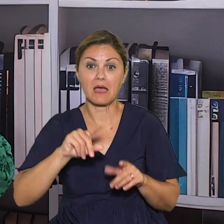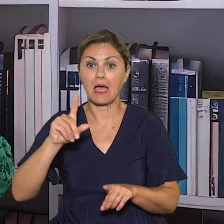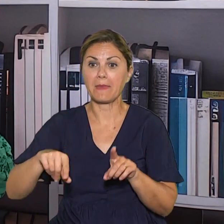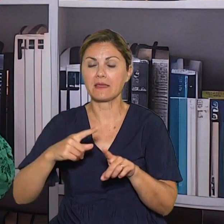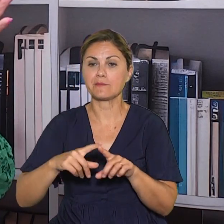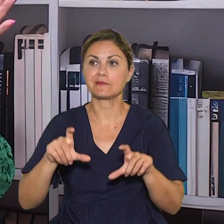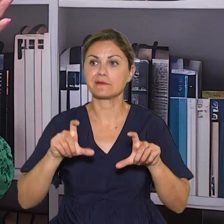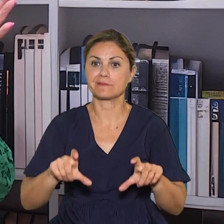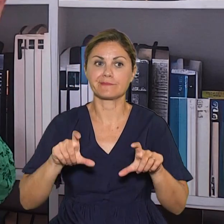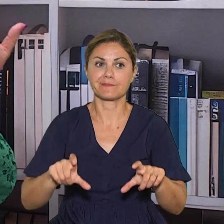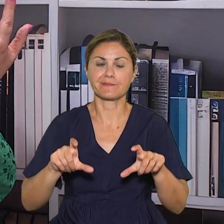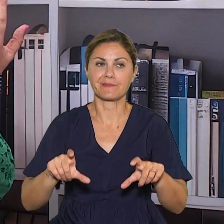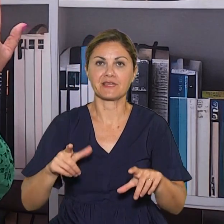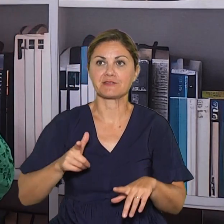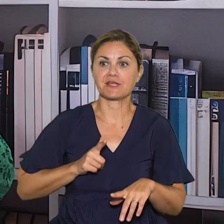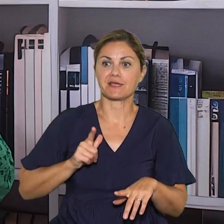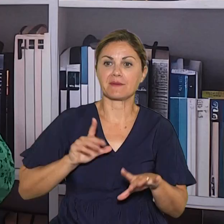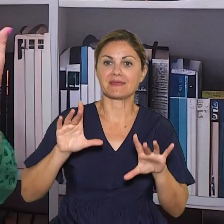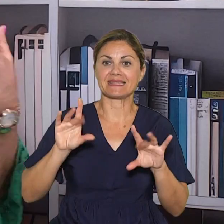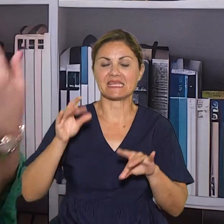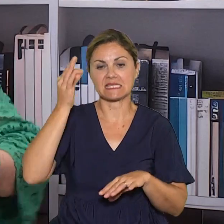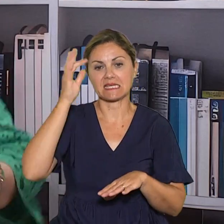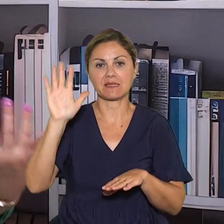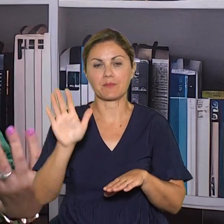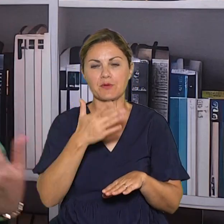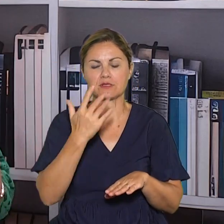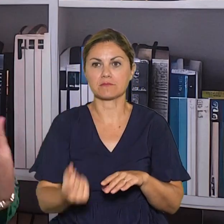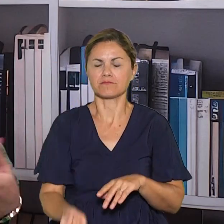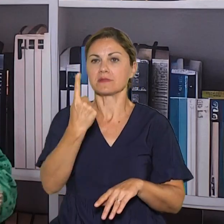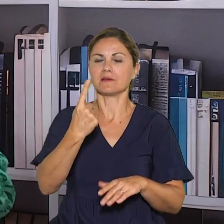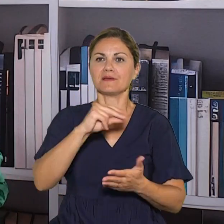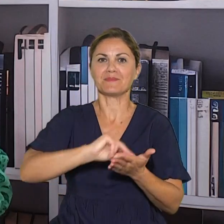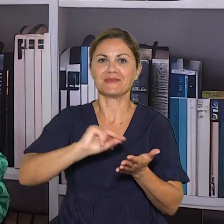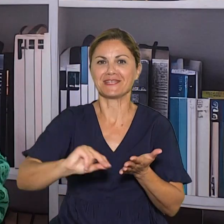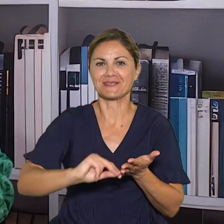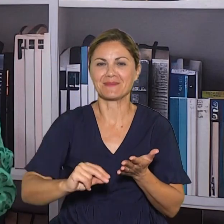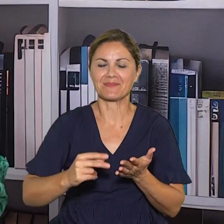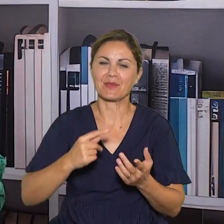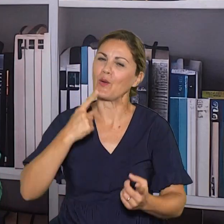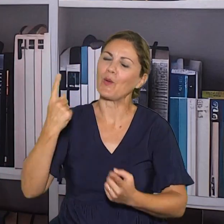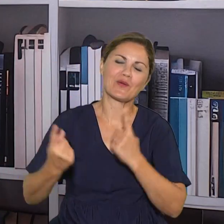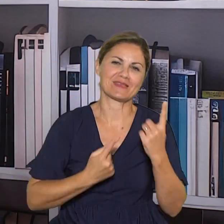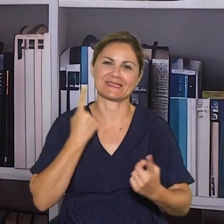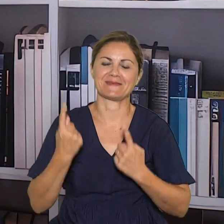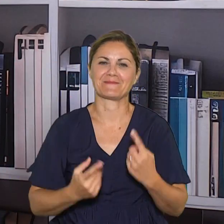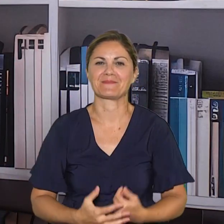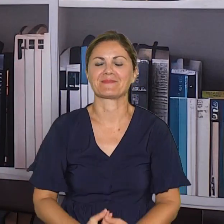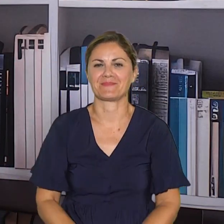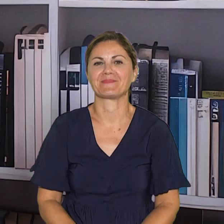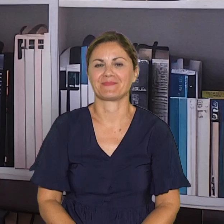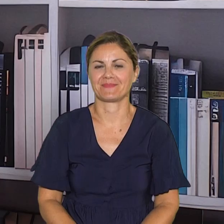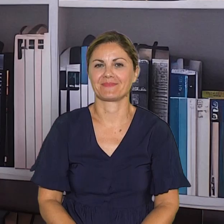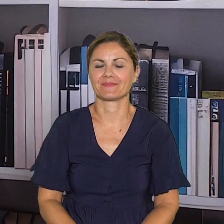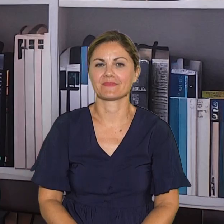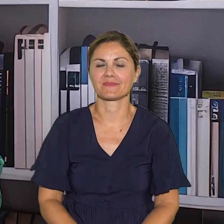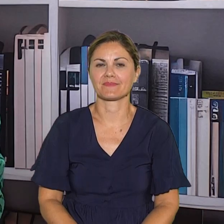mi se nešto, nemam pojma, dogodi, inspiriram, nešto u mene, neki osjećaj proradi, e onda to moram zapisati. I onda